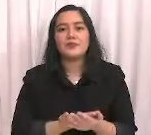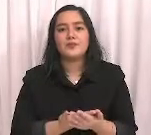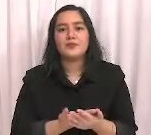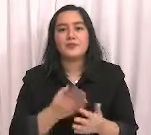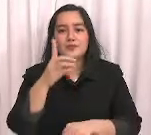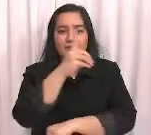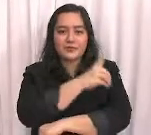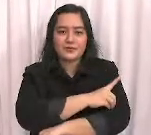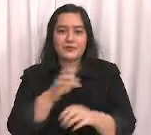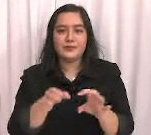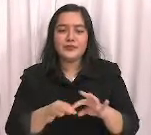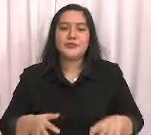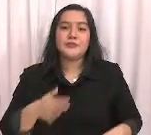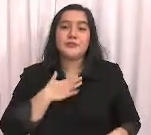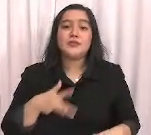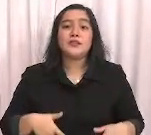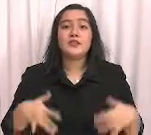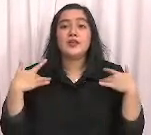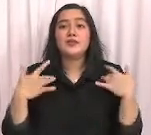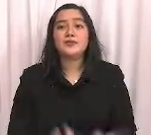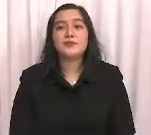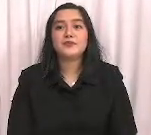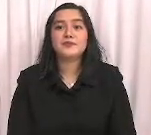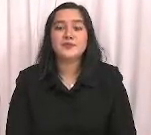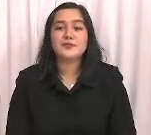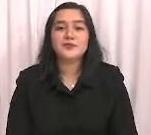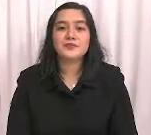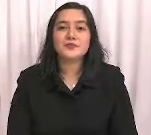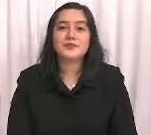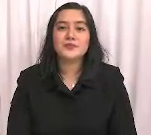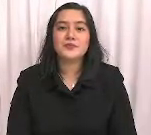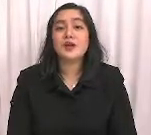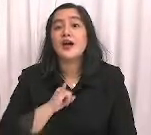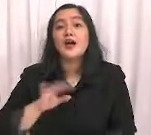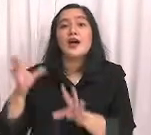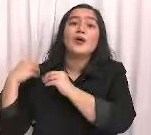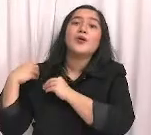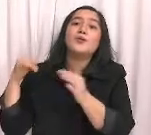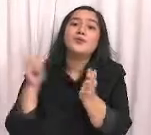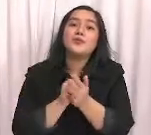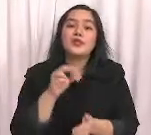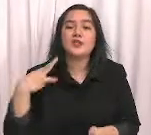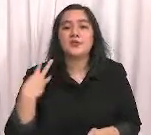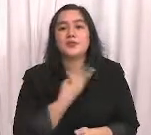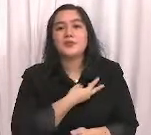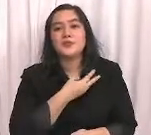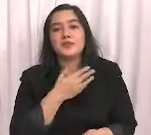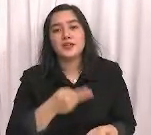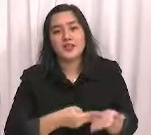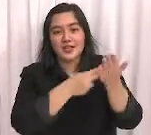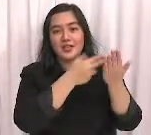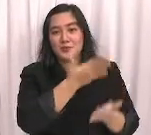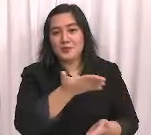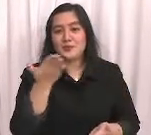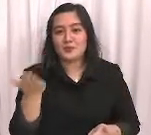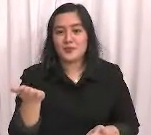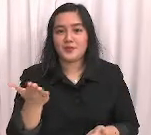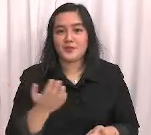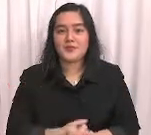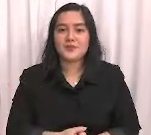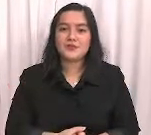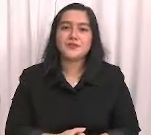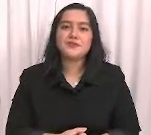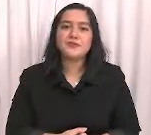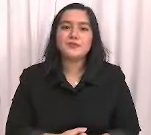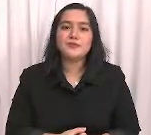Pabihira. Alright! Yes. So, I hope, mga kapatid, kami po yung nakatulong sa inyo. Gusto pa namin pahabahin sana eh. Marami